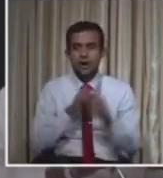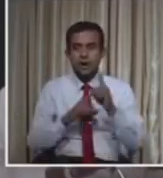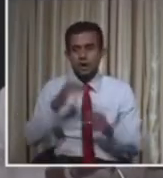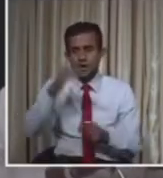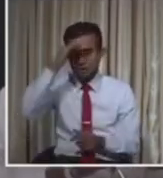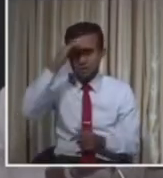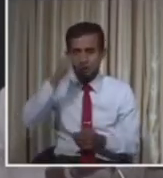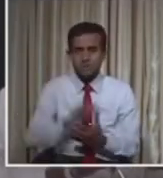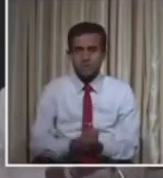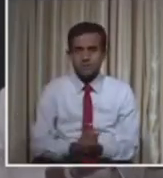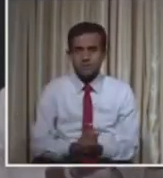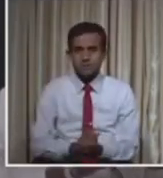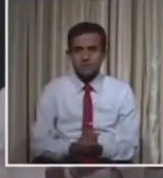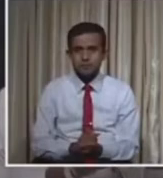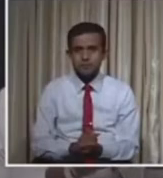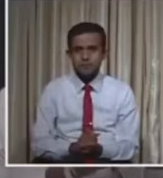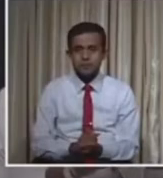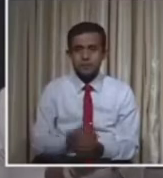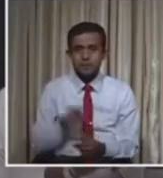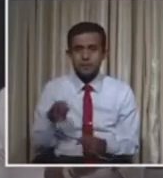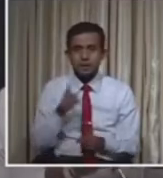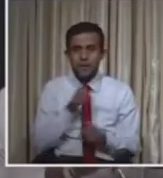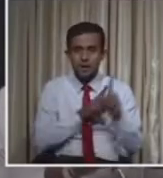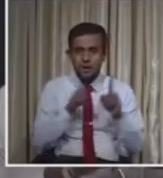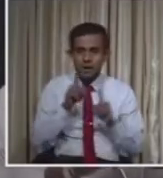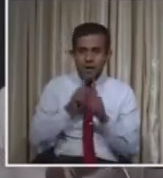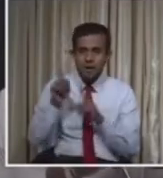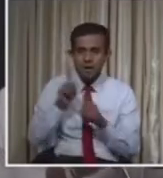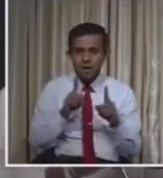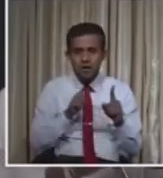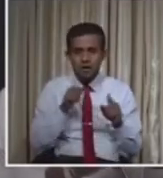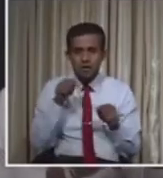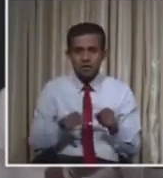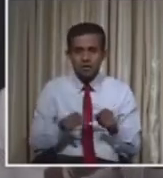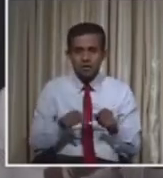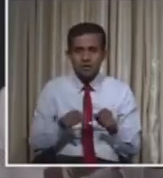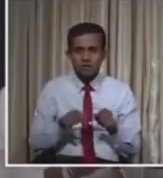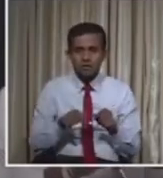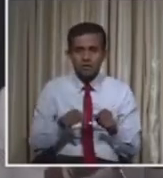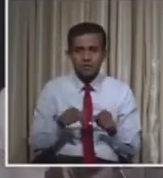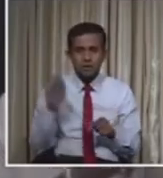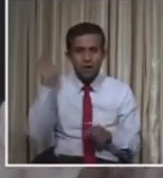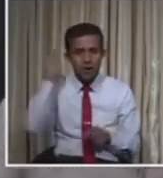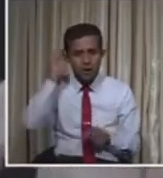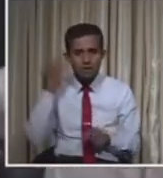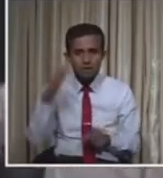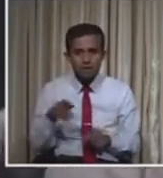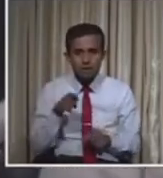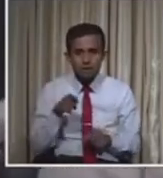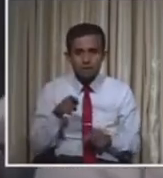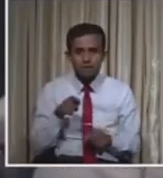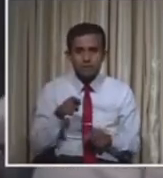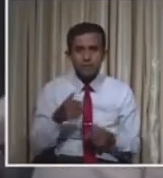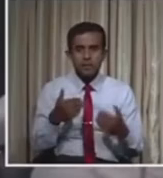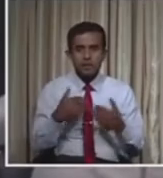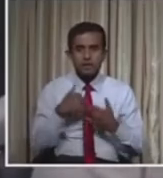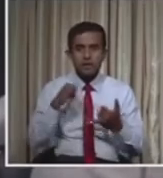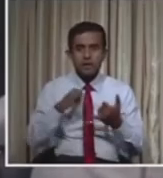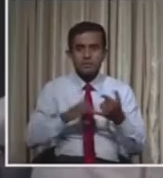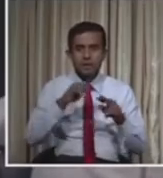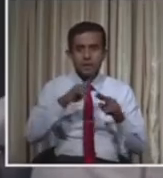කතානායකතුමනි මෙතන කතාවේදී අපිට ඇහුණා අපේ සරත්